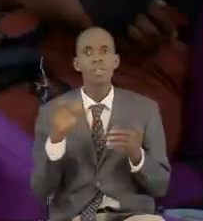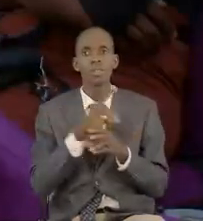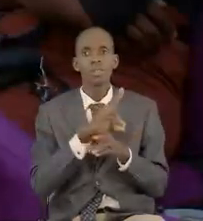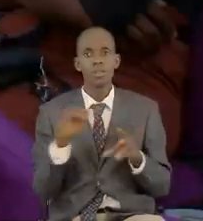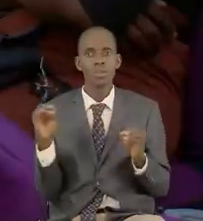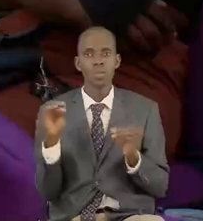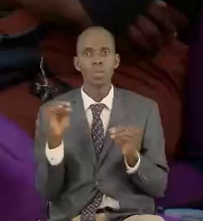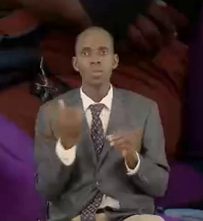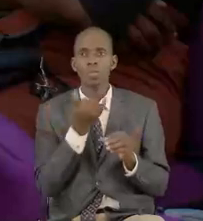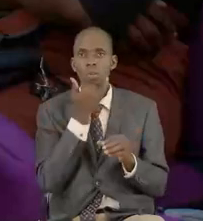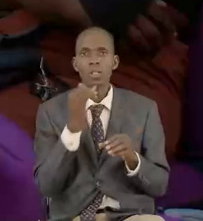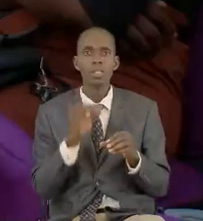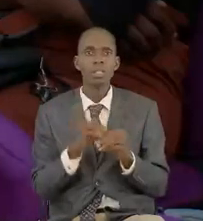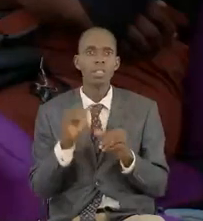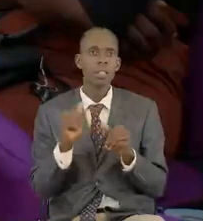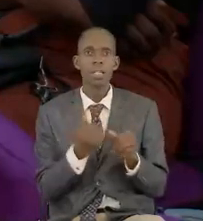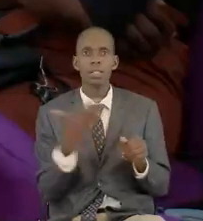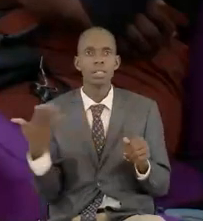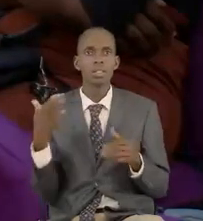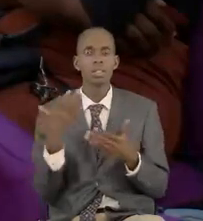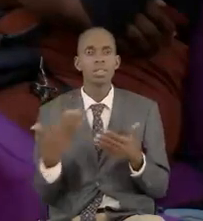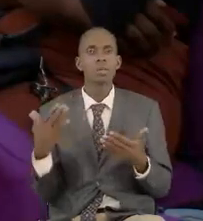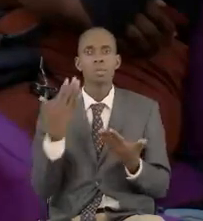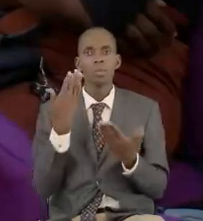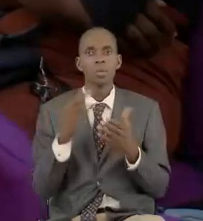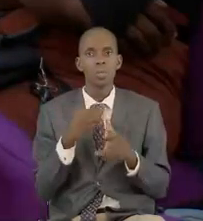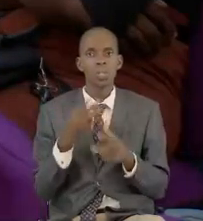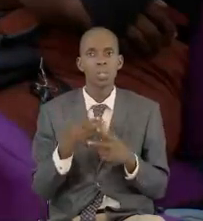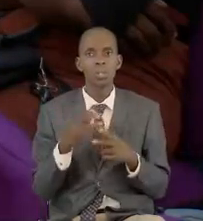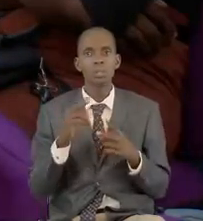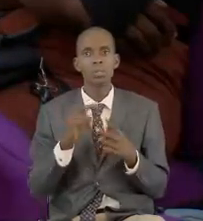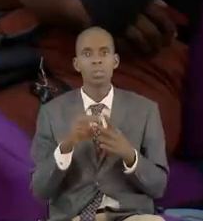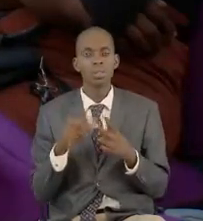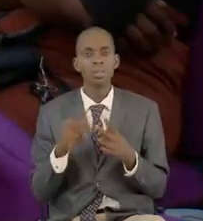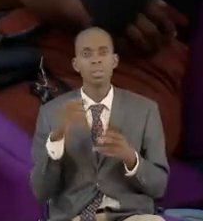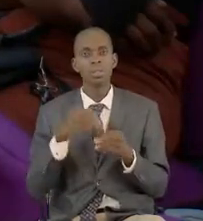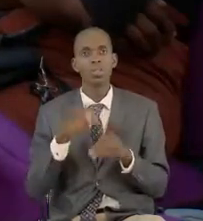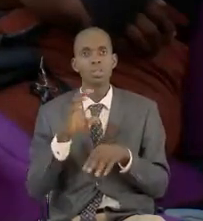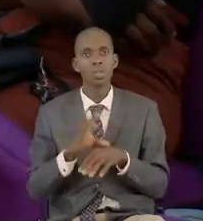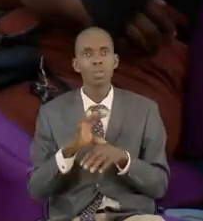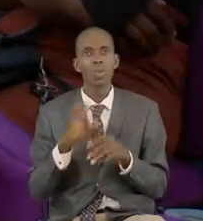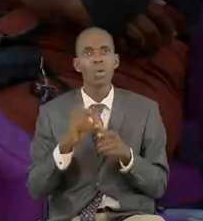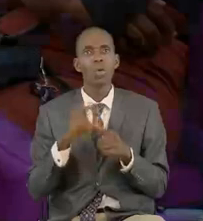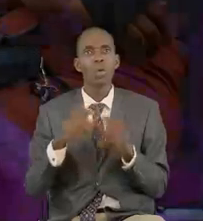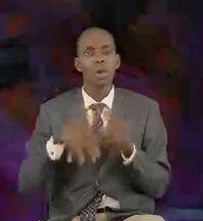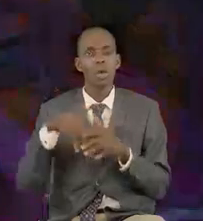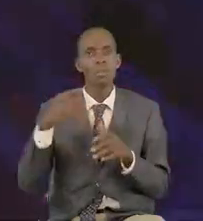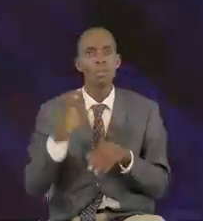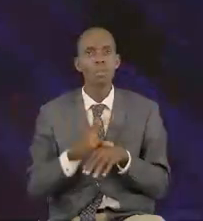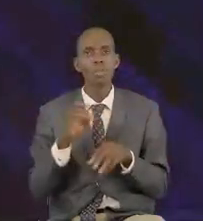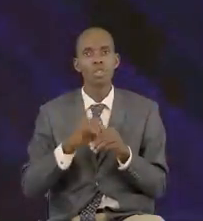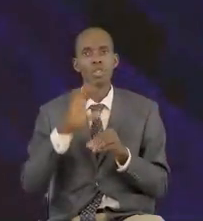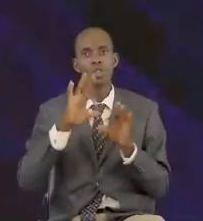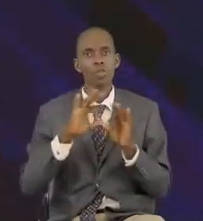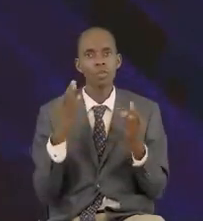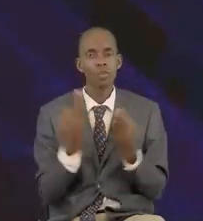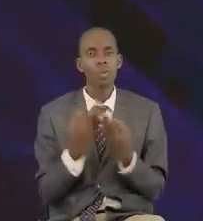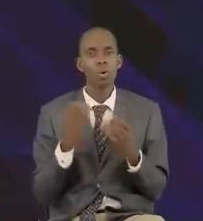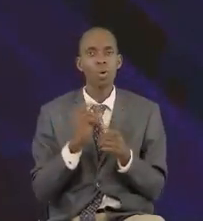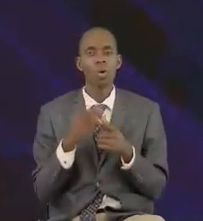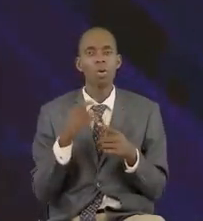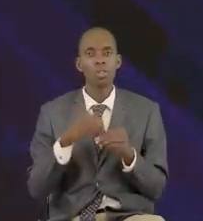aucun sujet de scandale que ce soit à l'église ou hors de l'Église dans votre famille ou